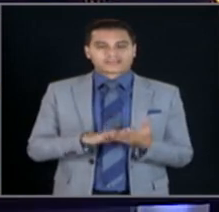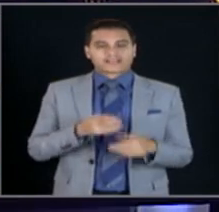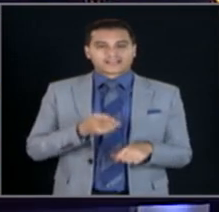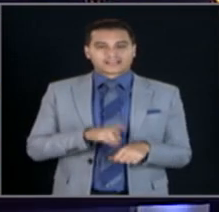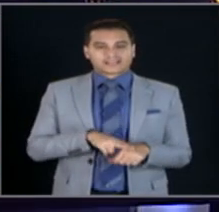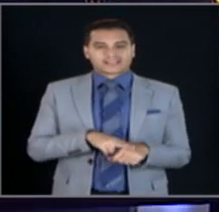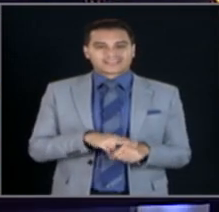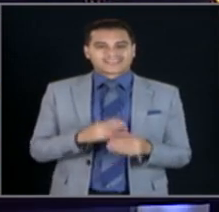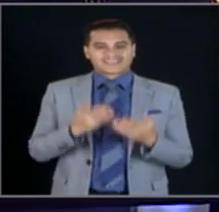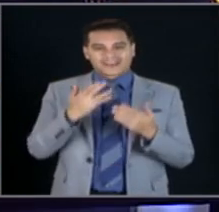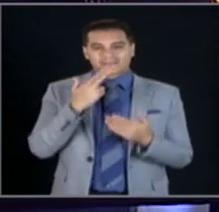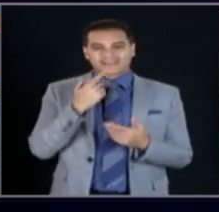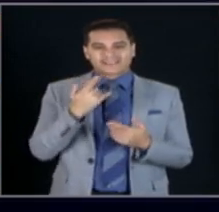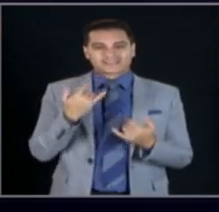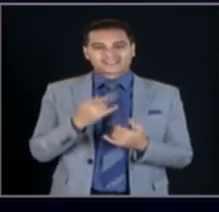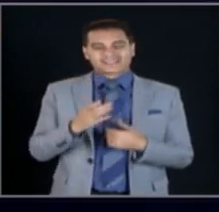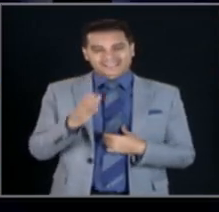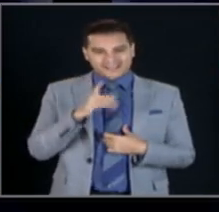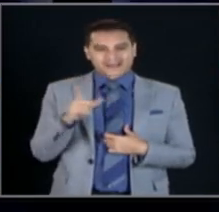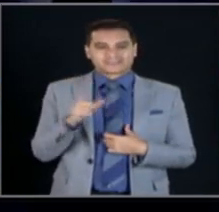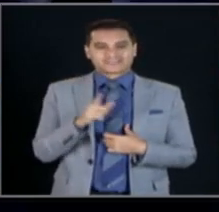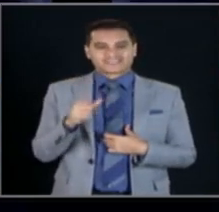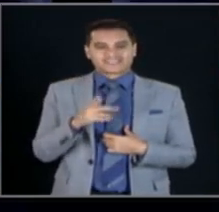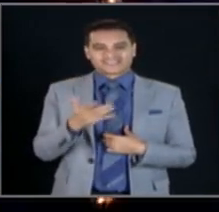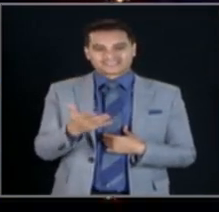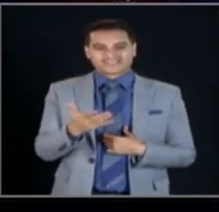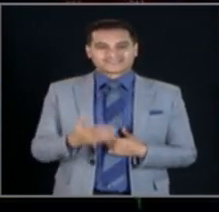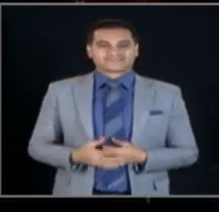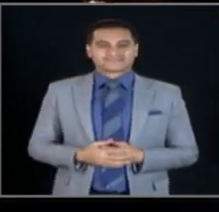يا رب المره دي اجابه صحيحه